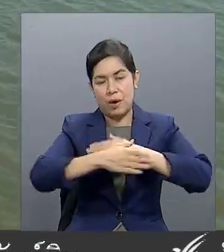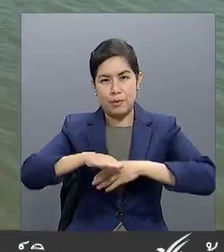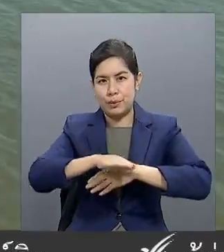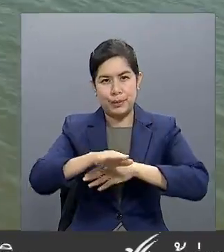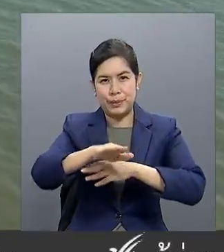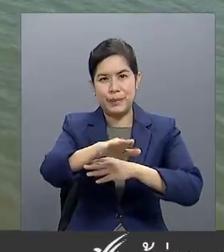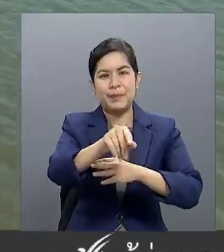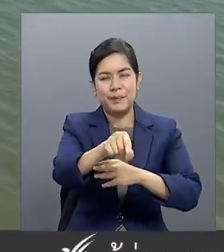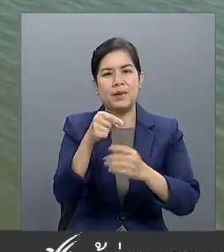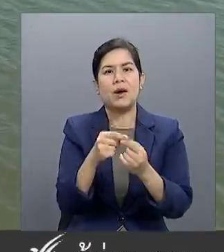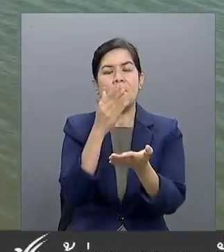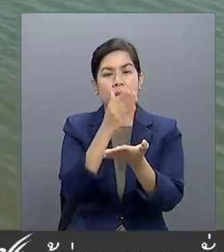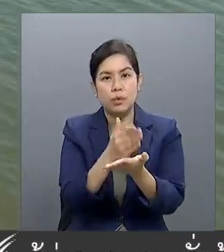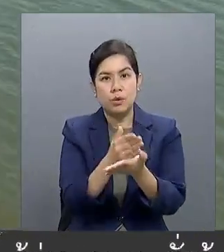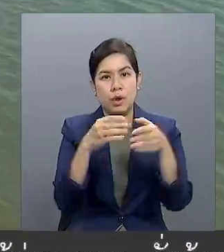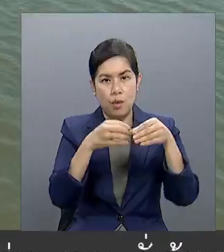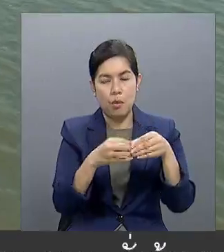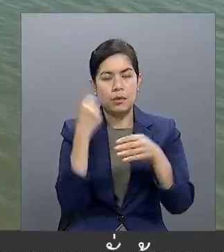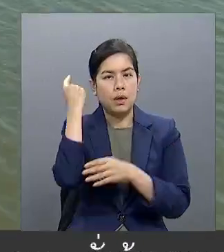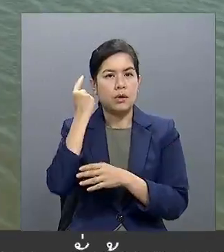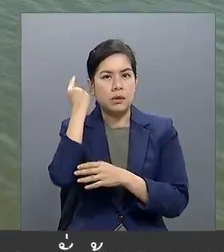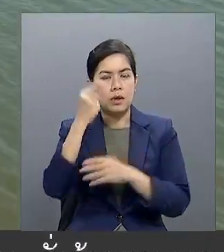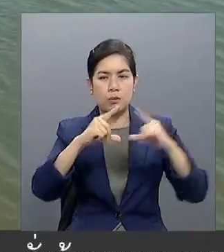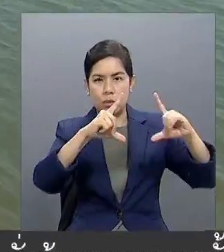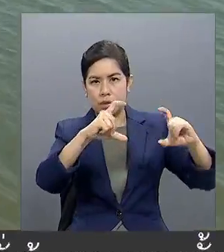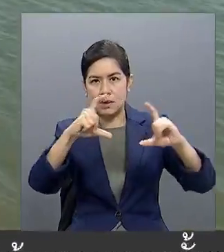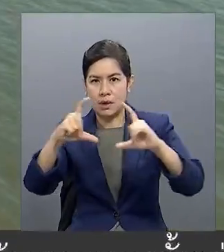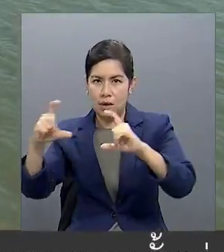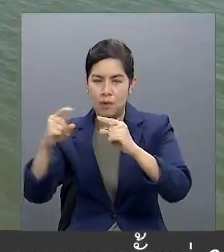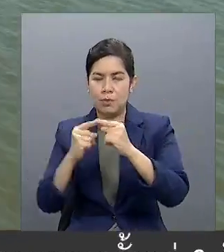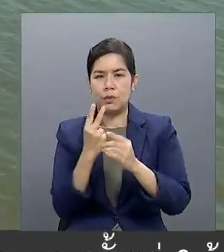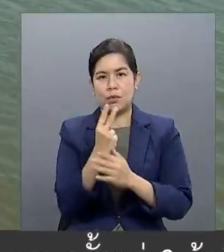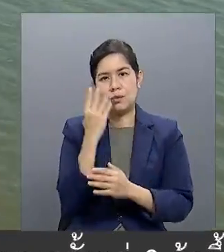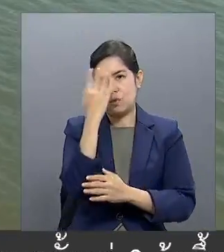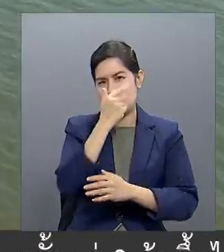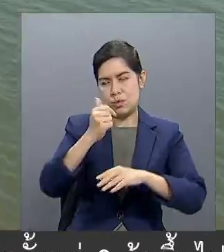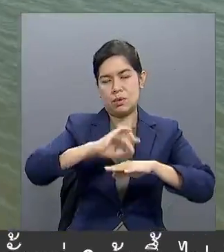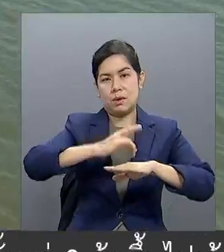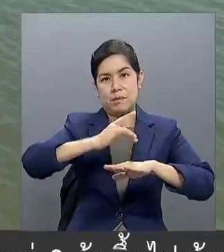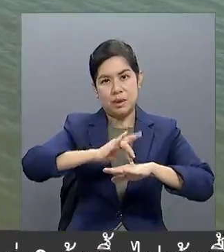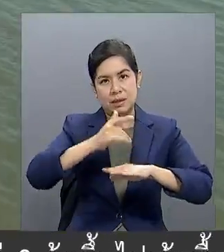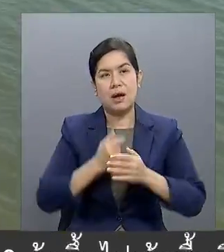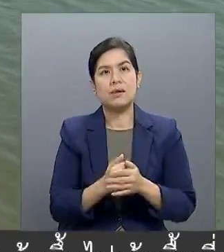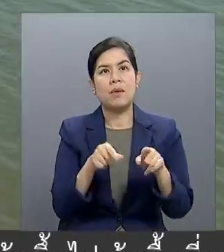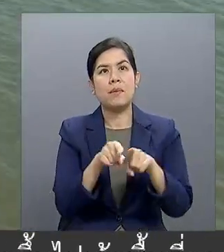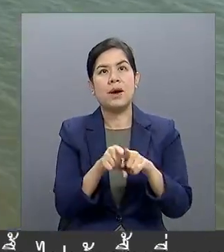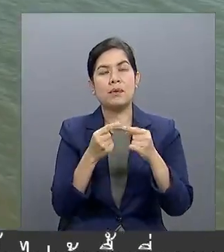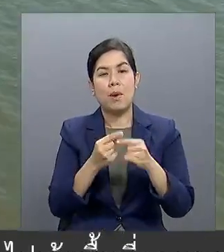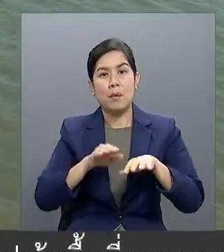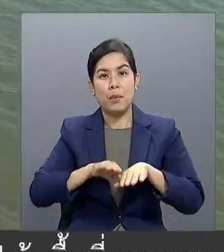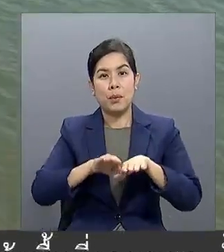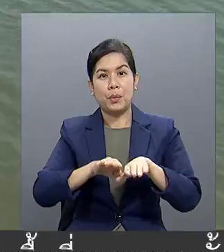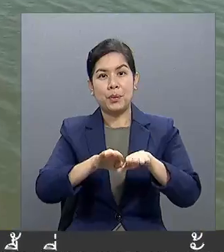กับรถไฟกลางอ่างเก็บน้ำนะคะราวกับว่าเส้นทางรถไฟสายนี้นี่ลอยน้ำได้เลยล่ะค่ะแล้วความสวยงามไ